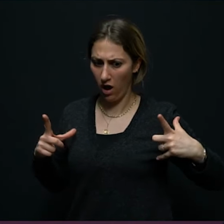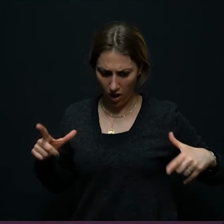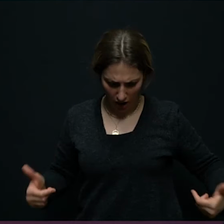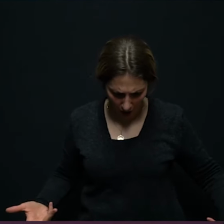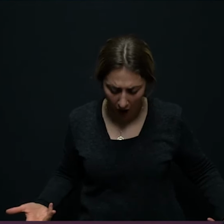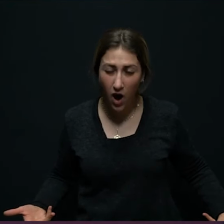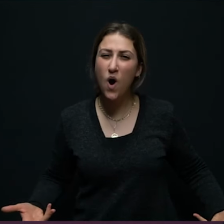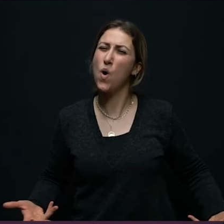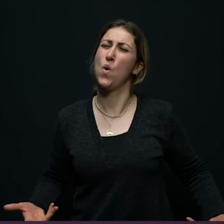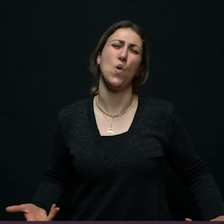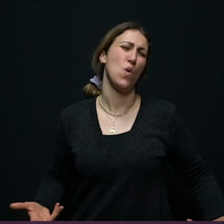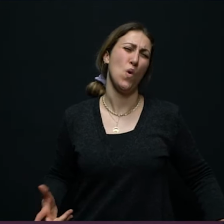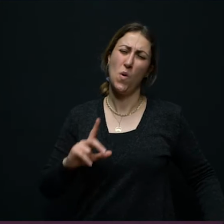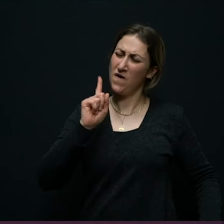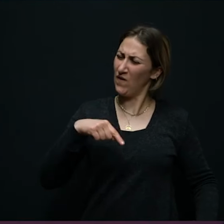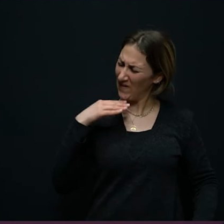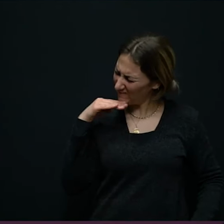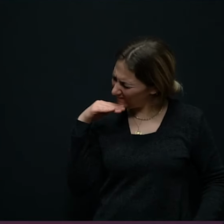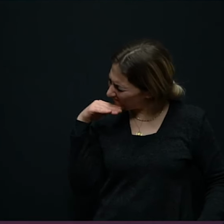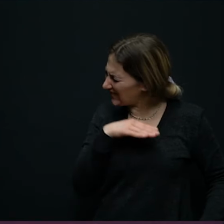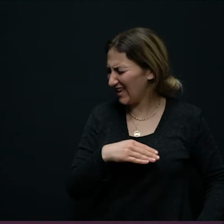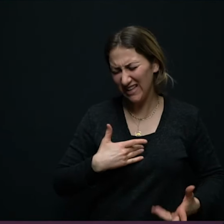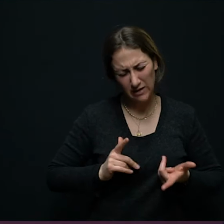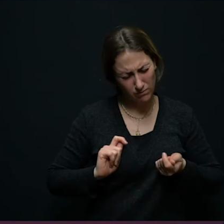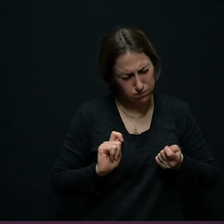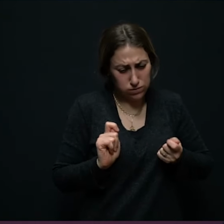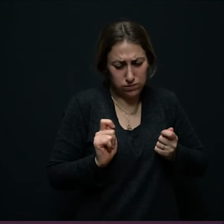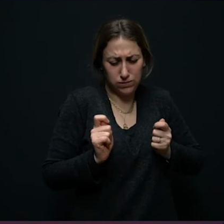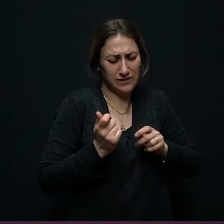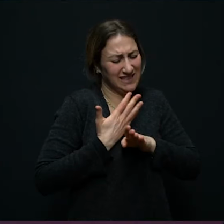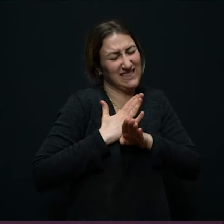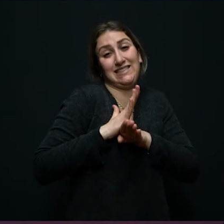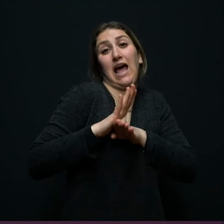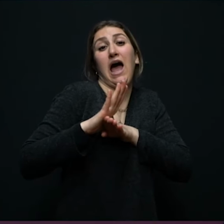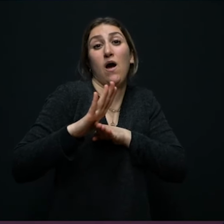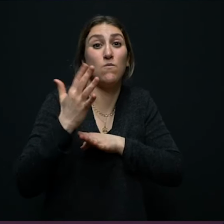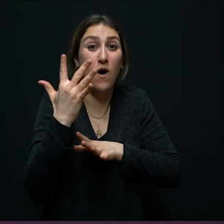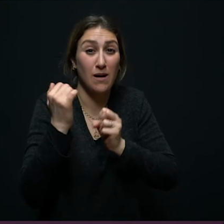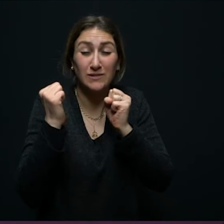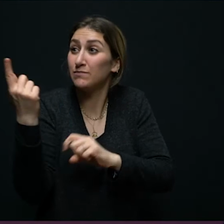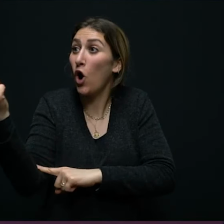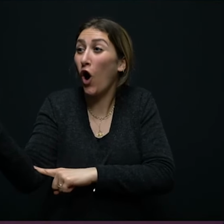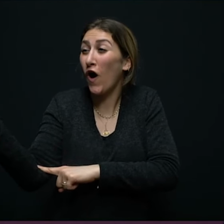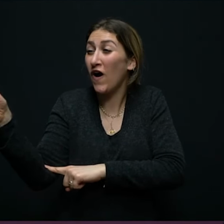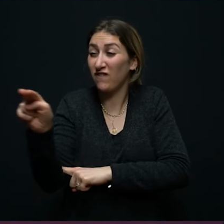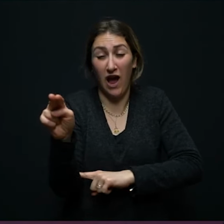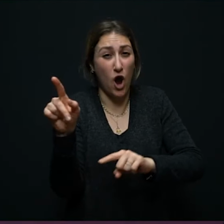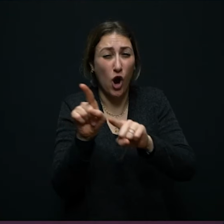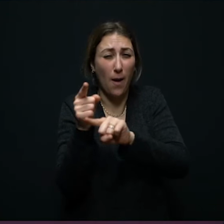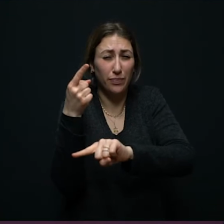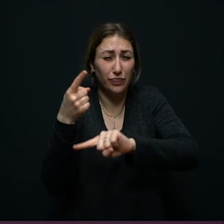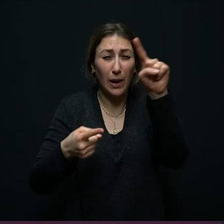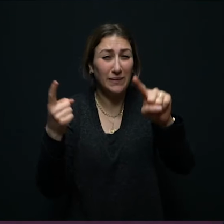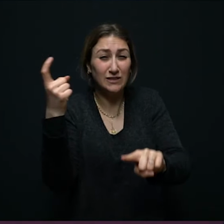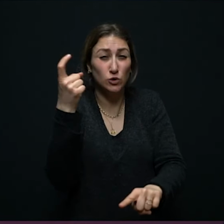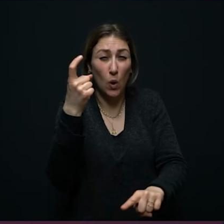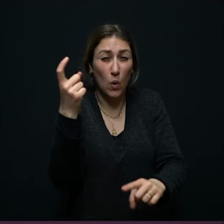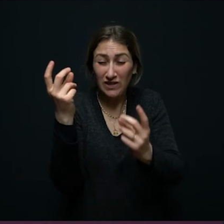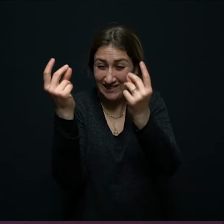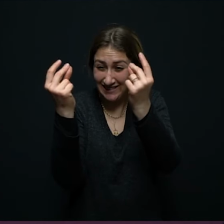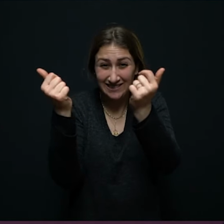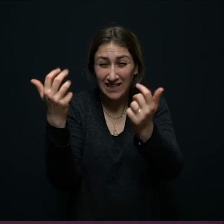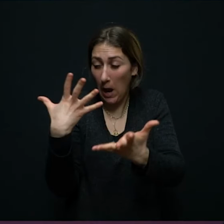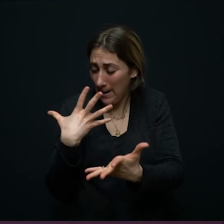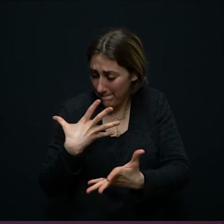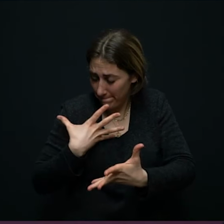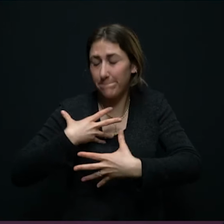lui son retour se fera comme cela soyons prêts frères et soeurs je vous invite à faire cette prière